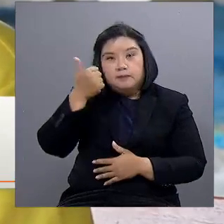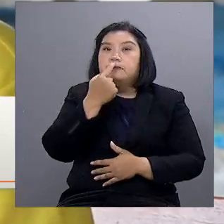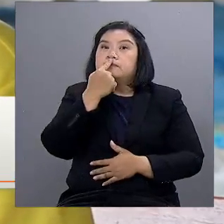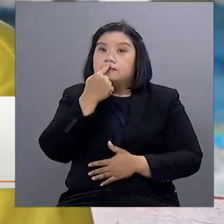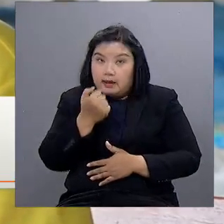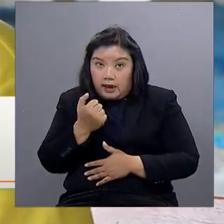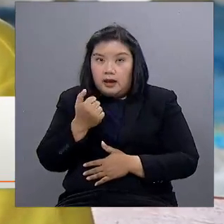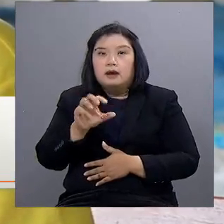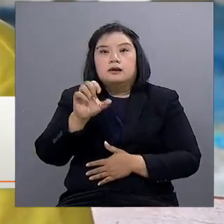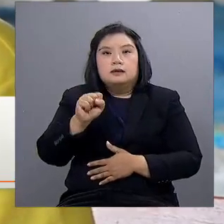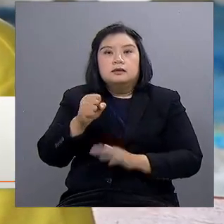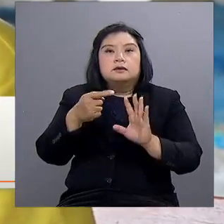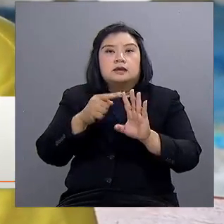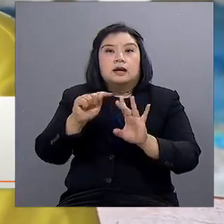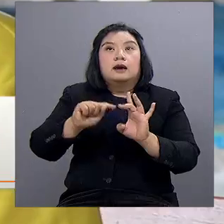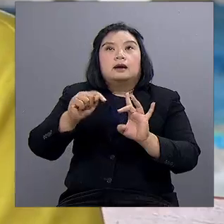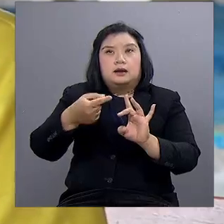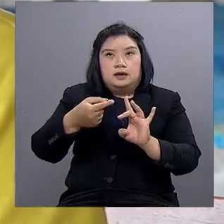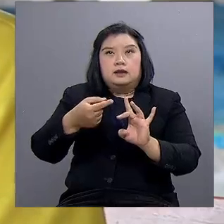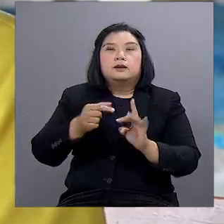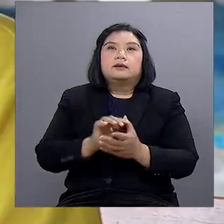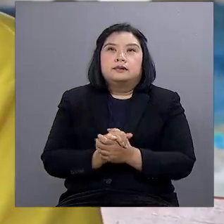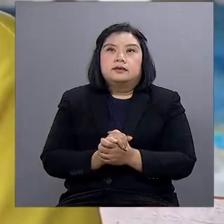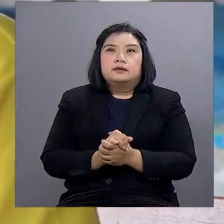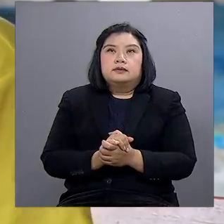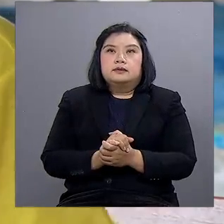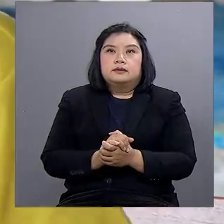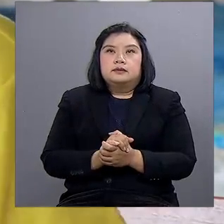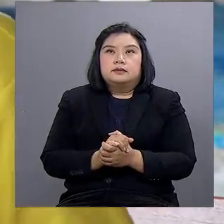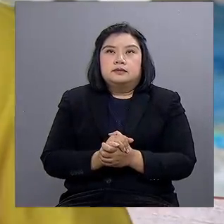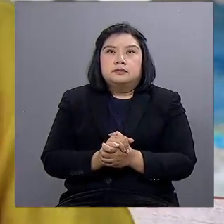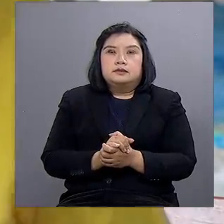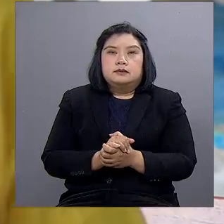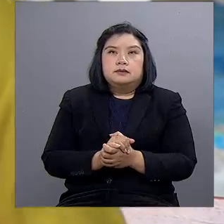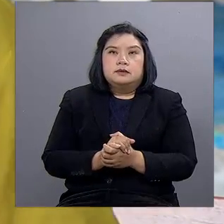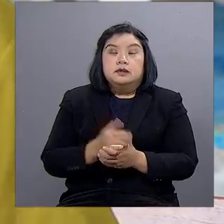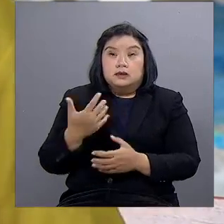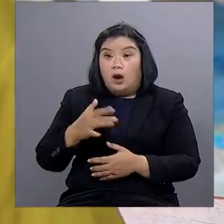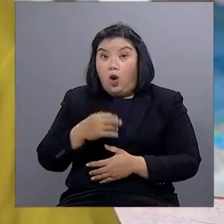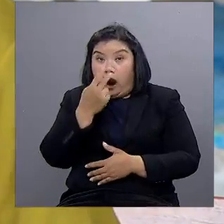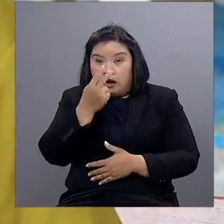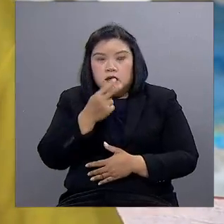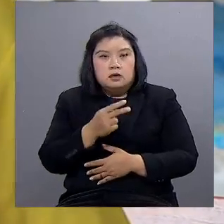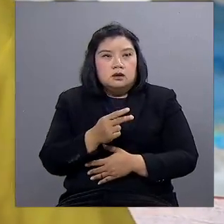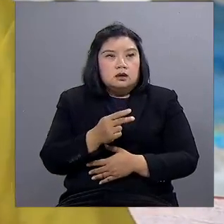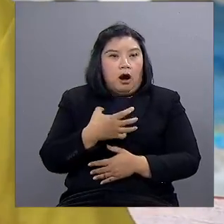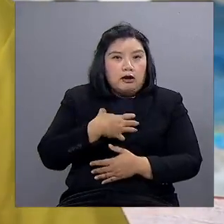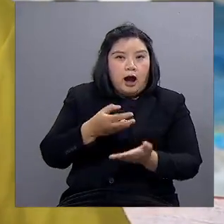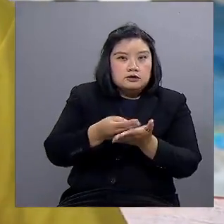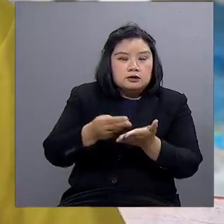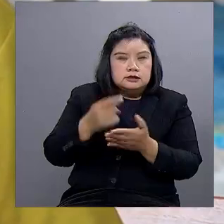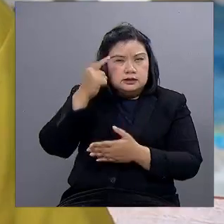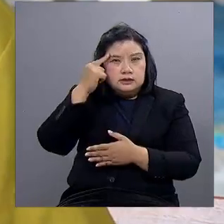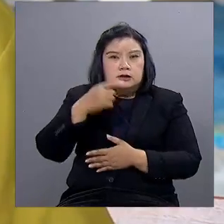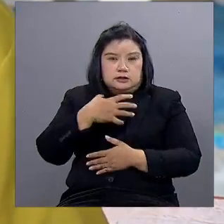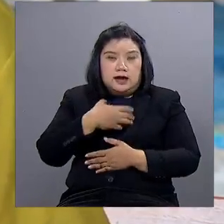ายพันธุ์เพราะว่าตัวเลือกของลูกค้าพอลูกค้าก็จะมีตัวเลือกเขาตั้งใจจะมาซื้อแมลงตัวเล็ก